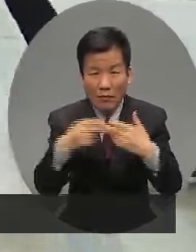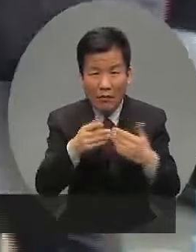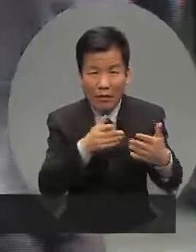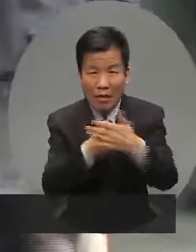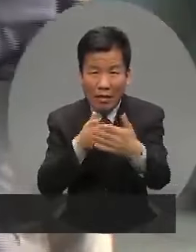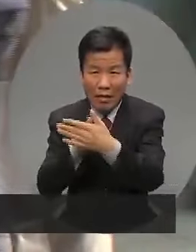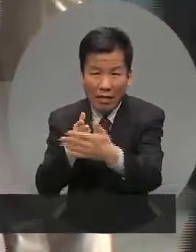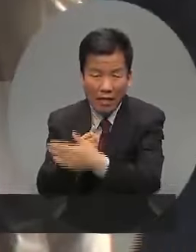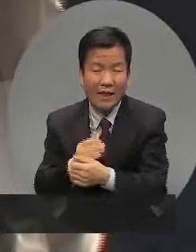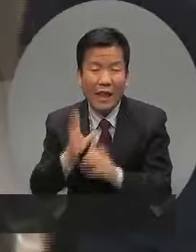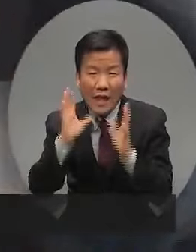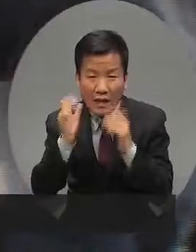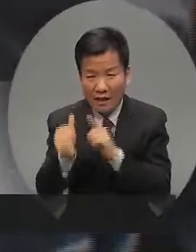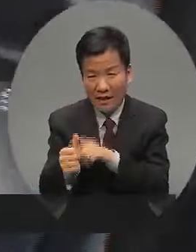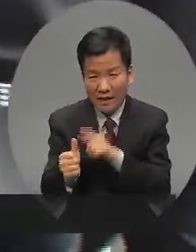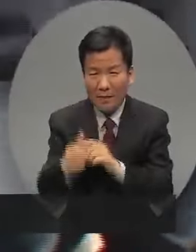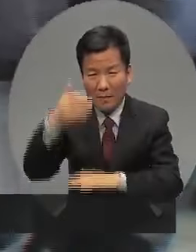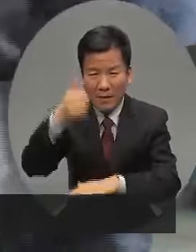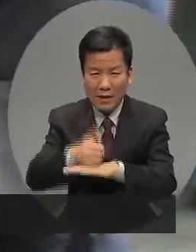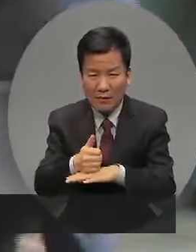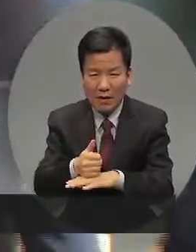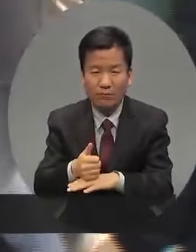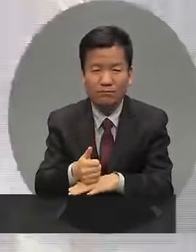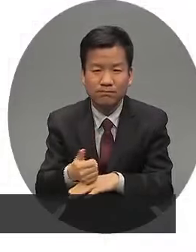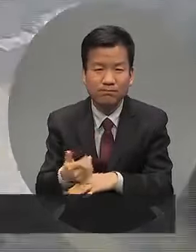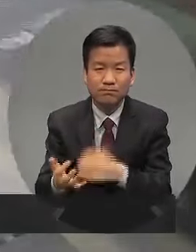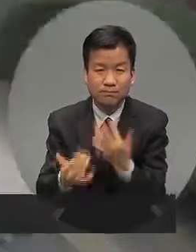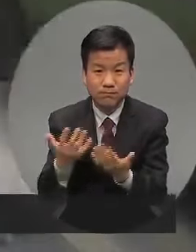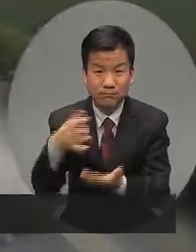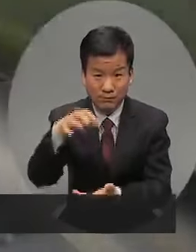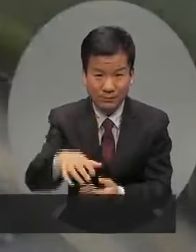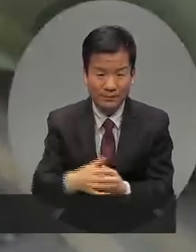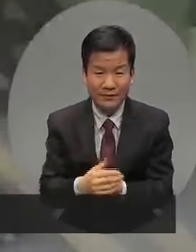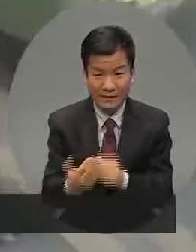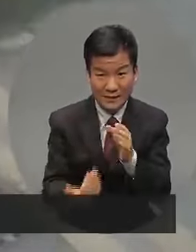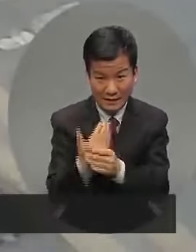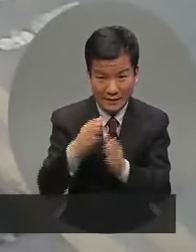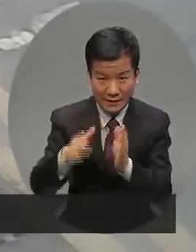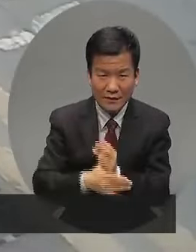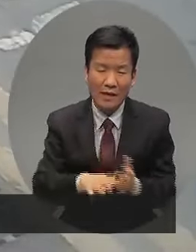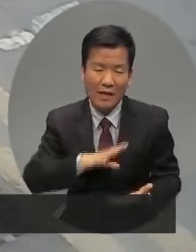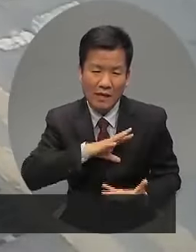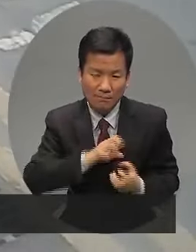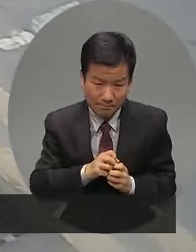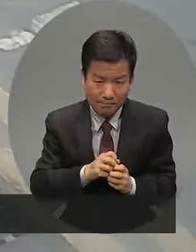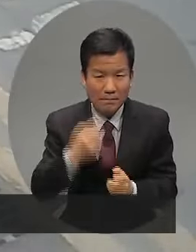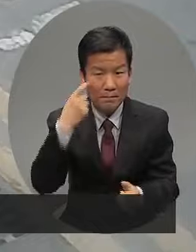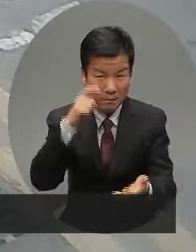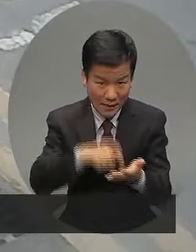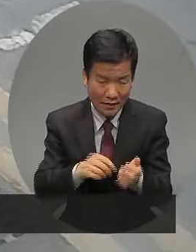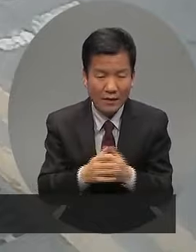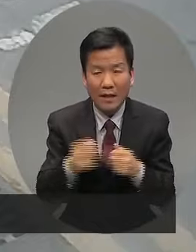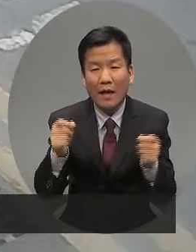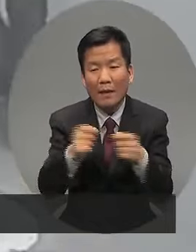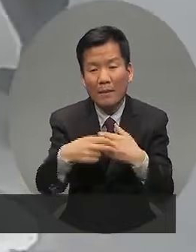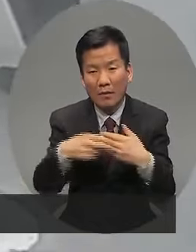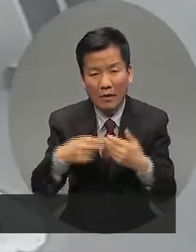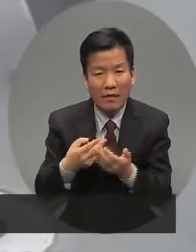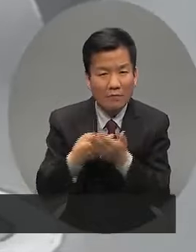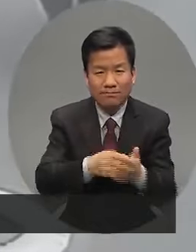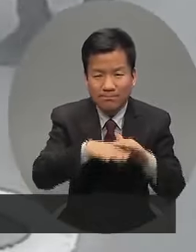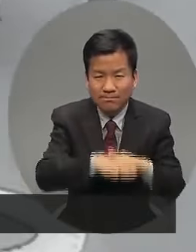숨진 3개월 아이의 마지막 가는 길입니다 사고 당시 아이는 심정지 상태로 발견돼 임금 병원에서